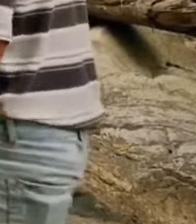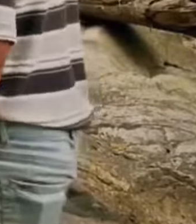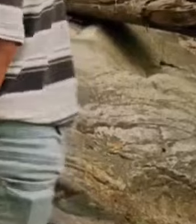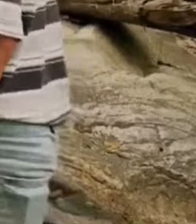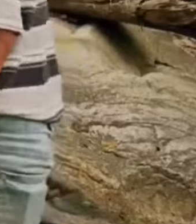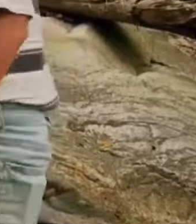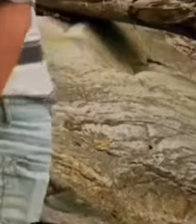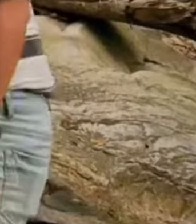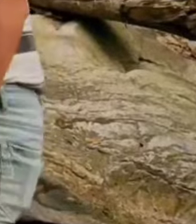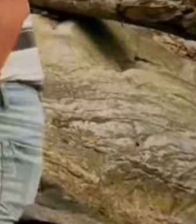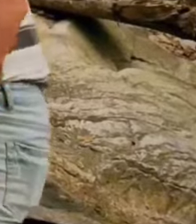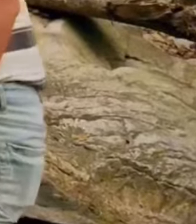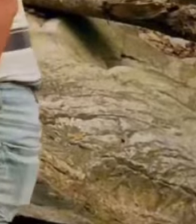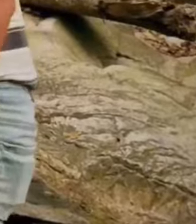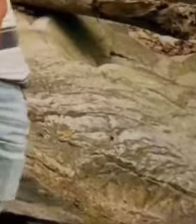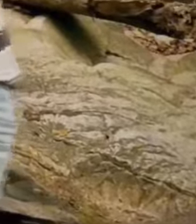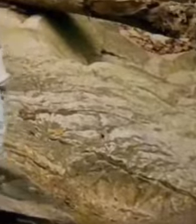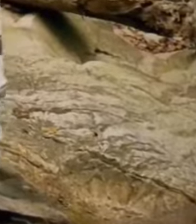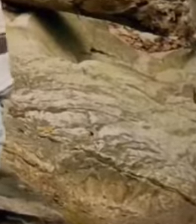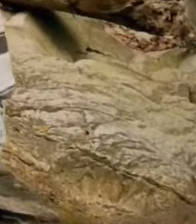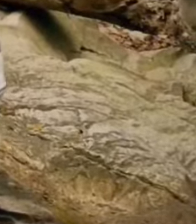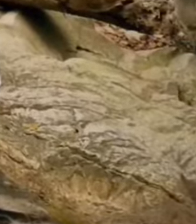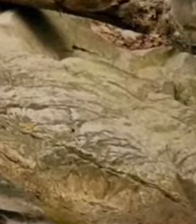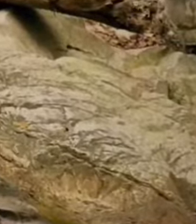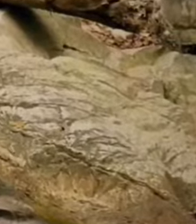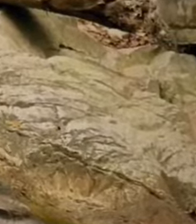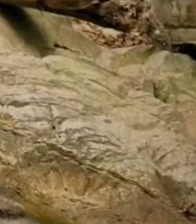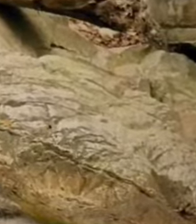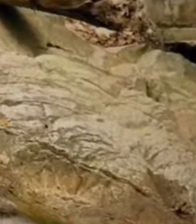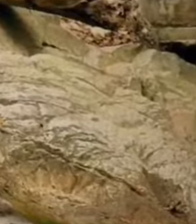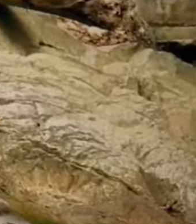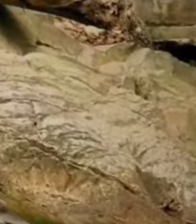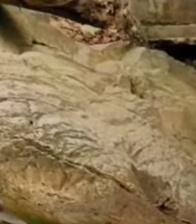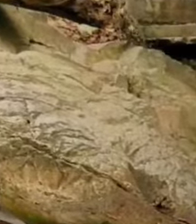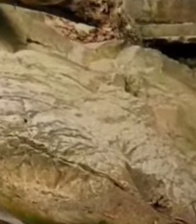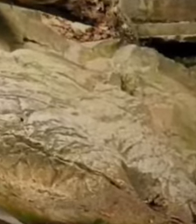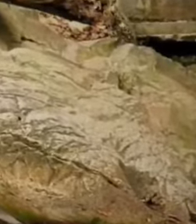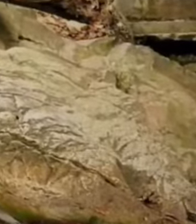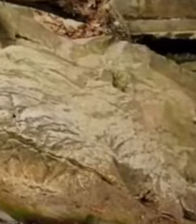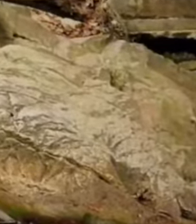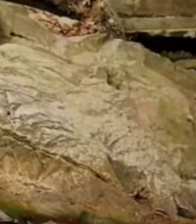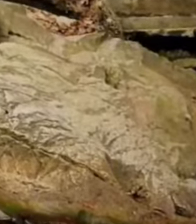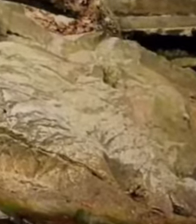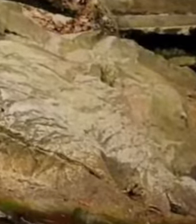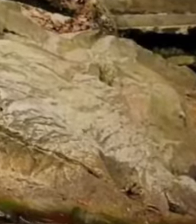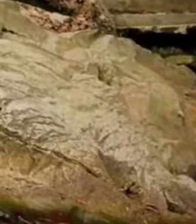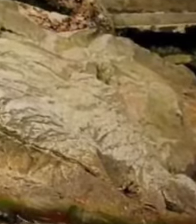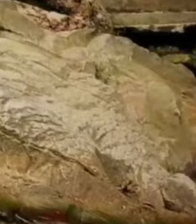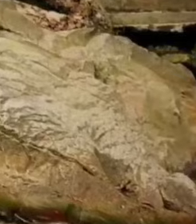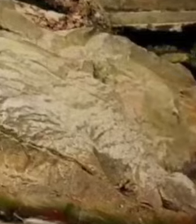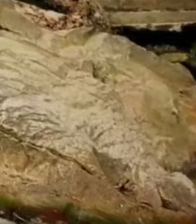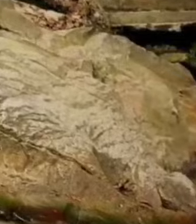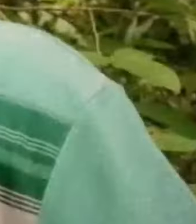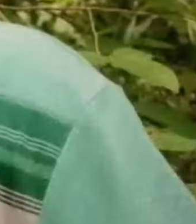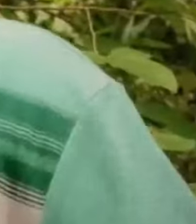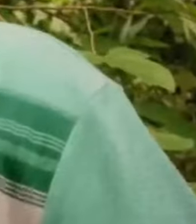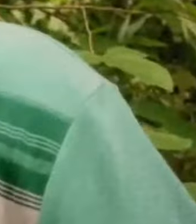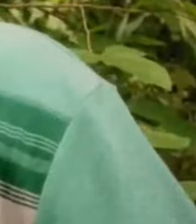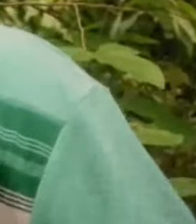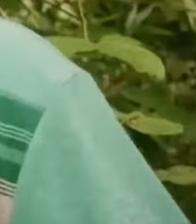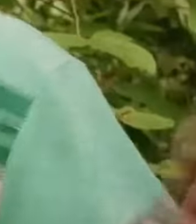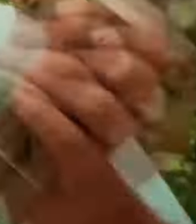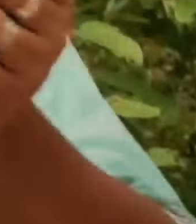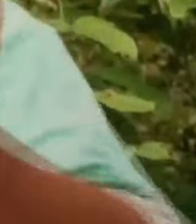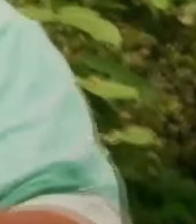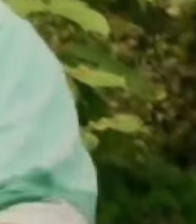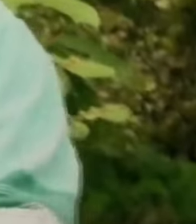Apa khabar, Barum? Kamu baik. Kau pula? Aku pun baik-baik saja. Kamu berdua sudah mulakan praktis ya?